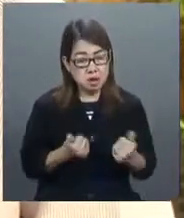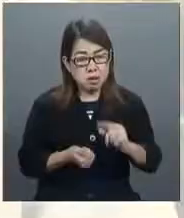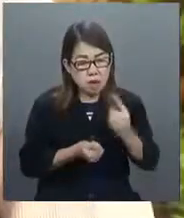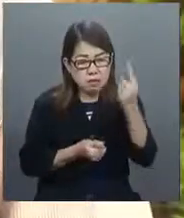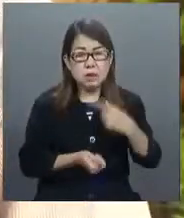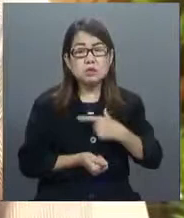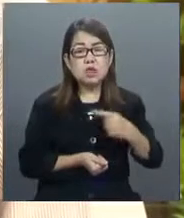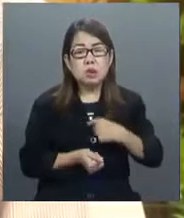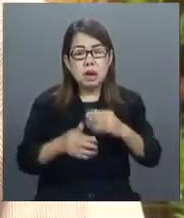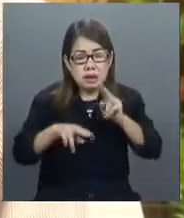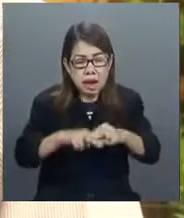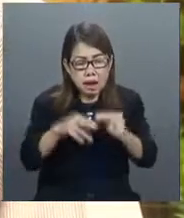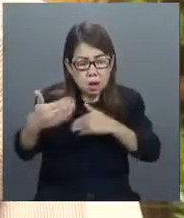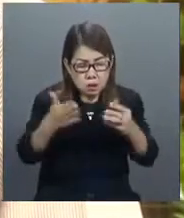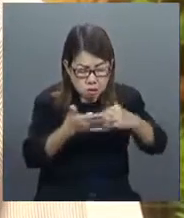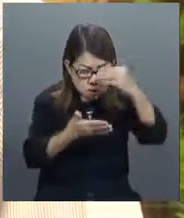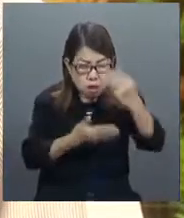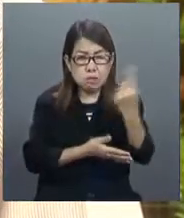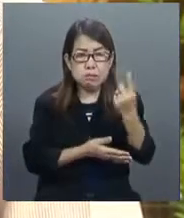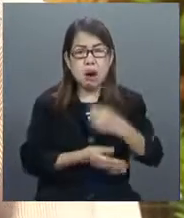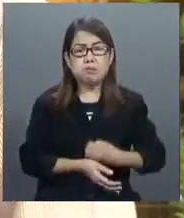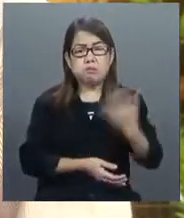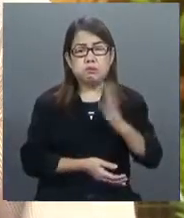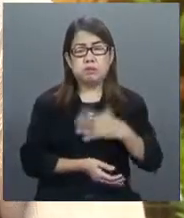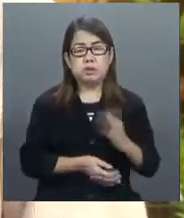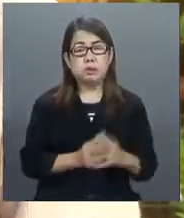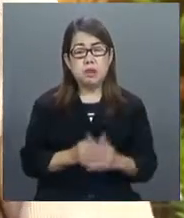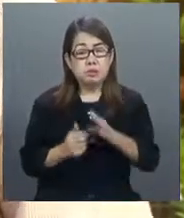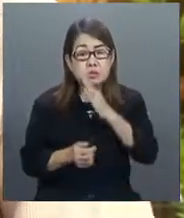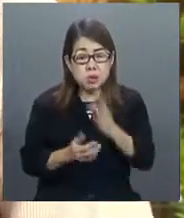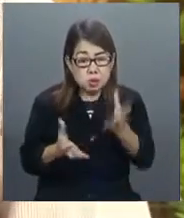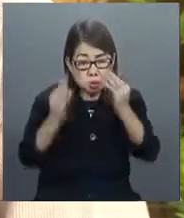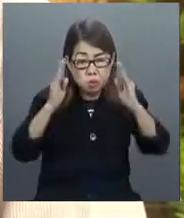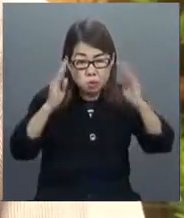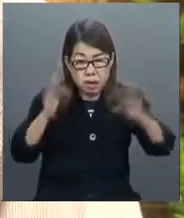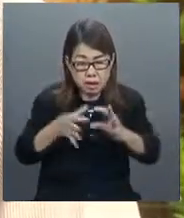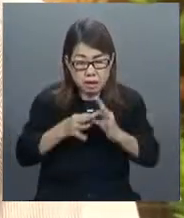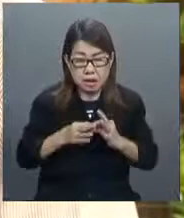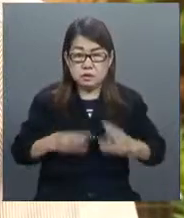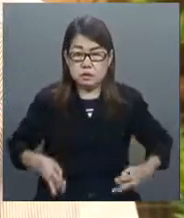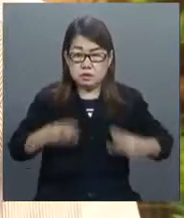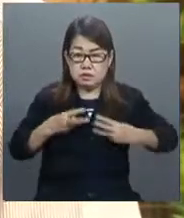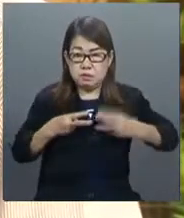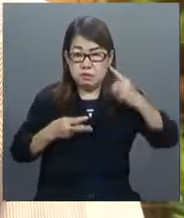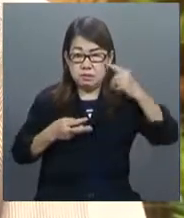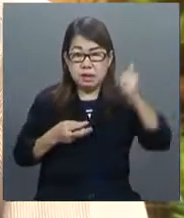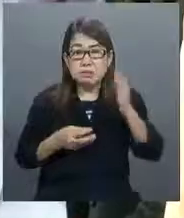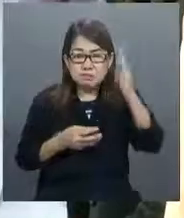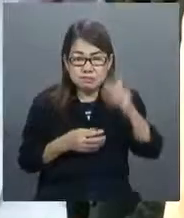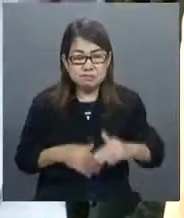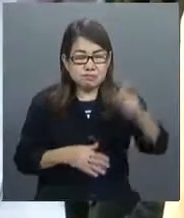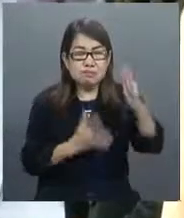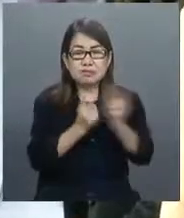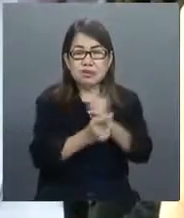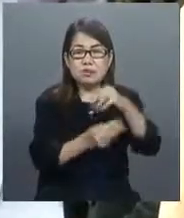รู้คือถ้าเขาสามารถที่จะใช้วิชาชีวิตของเขาตรงนี้ได้นี่ผมคิดว่าเขาก็สามารถเอาตัวรอดอยู่ในสังคมได้